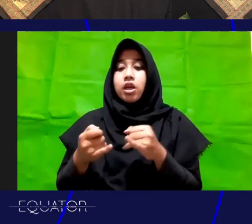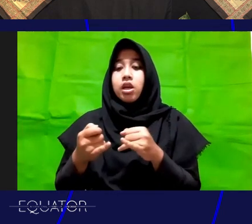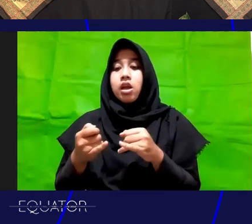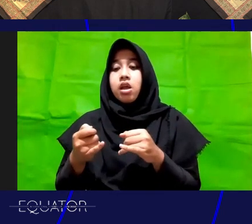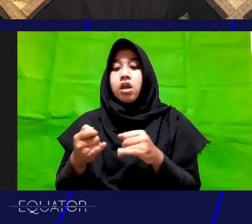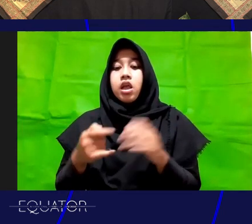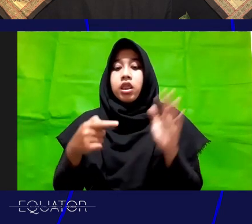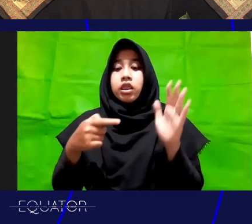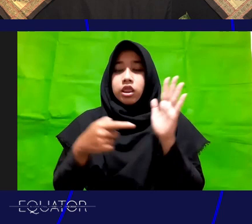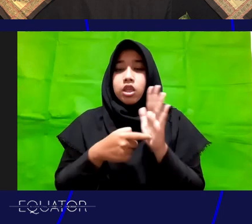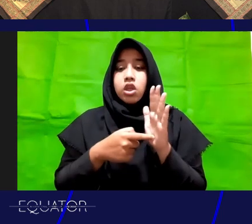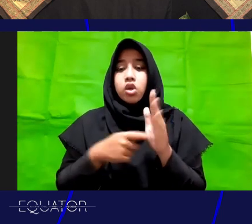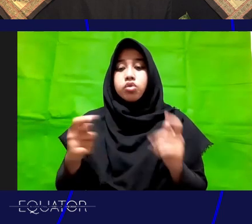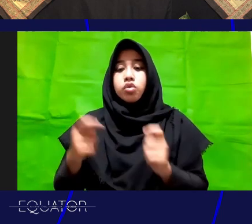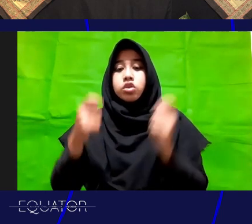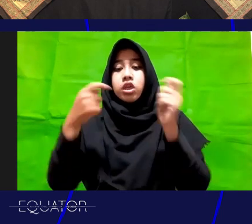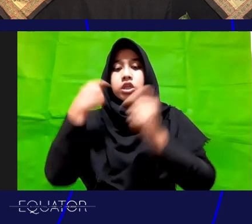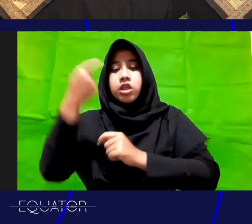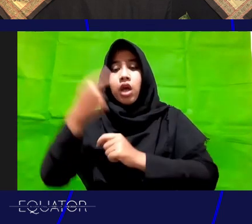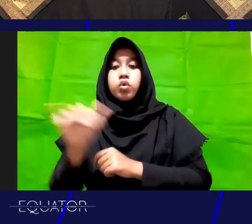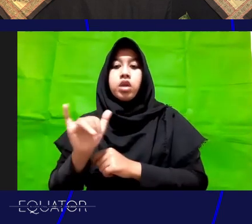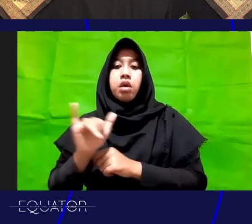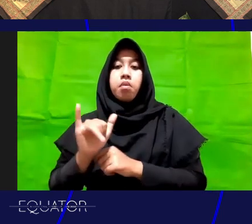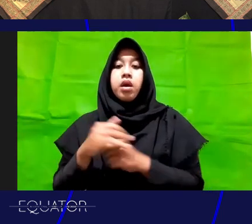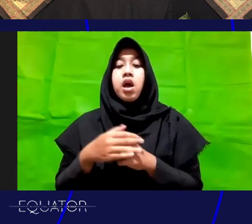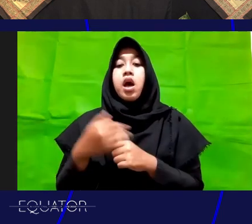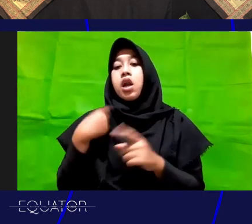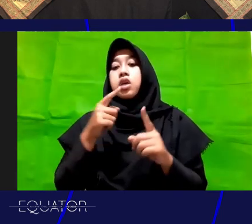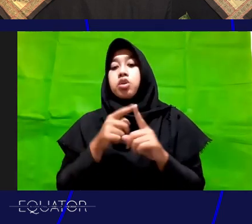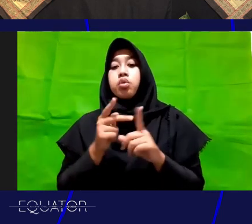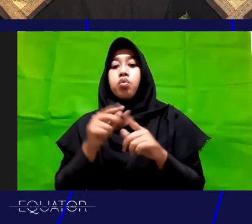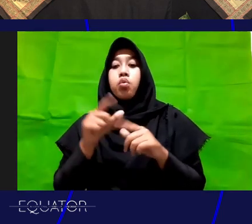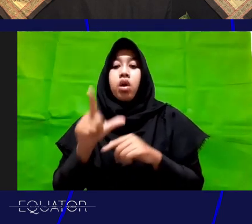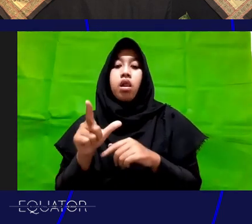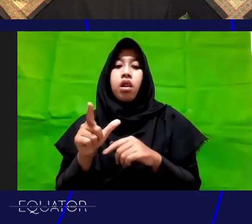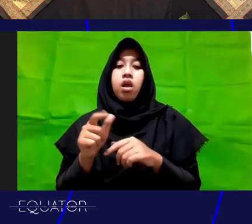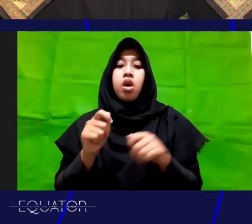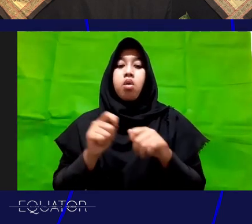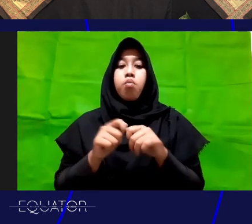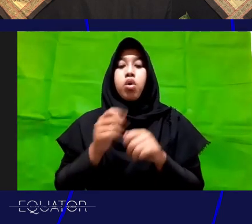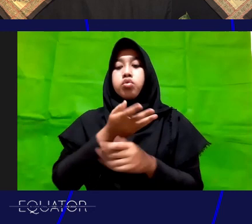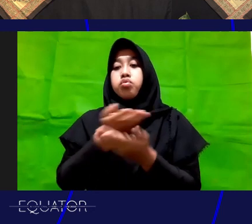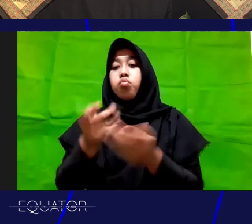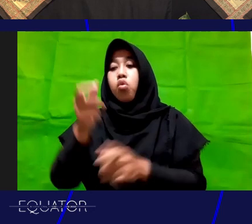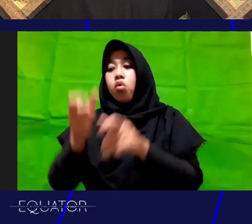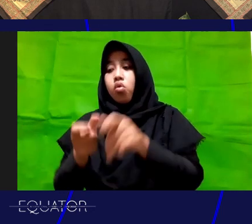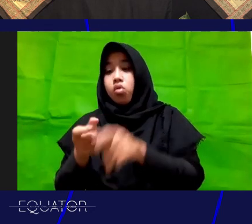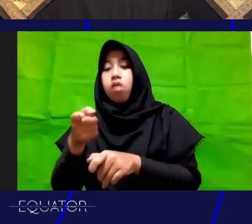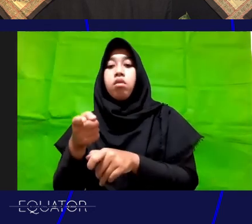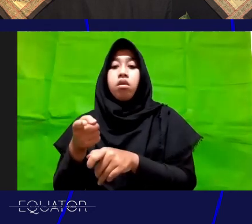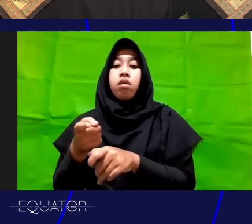gitu. Misalkan ada satu hal yang buat sebagian orang, bahkan kalangan umum, kalau